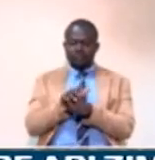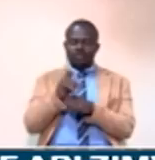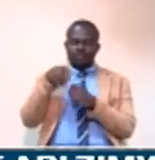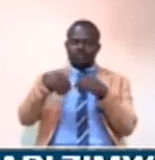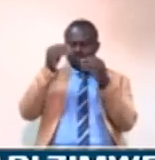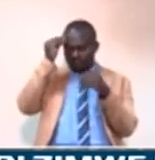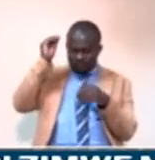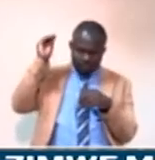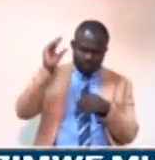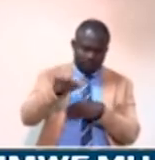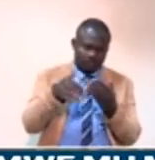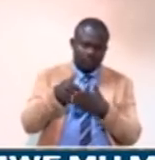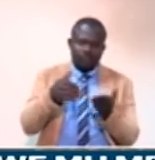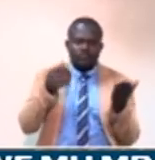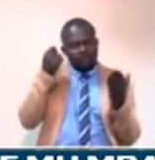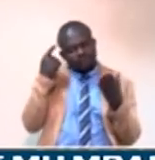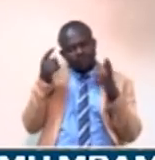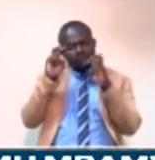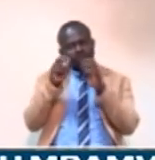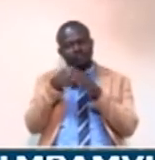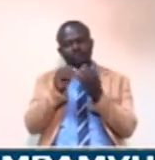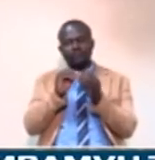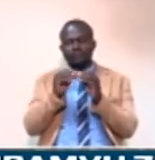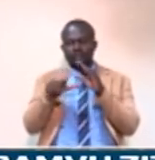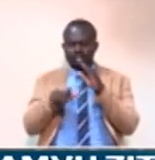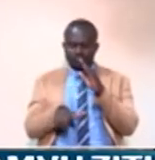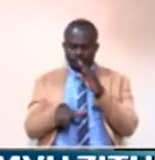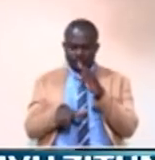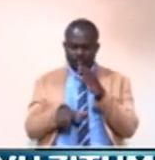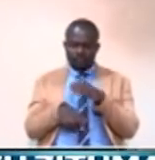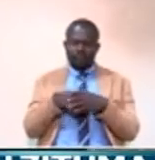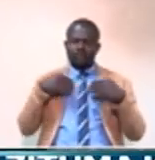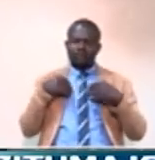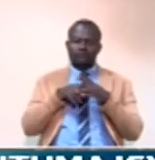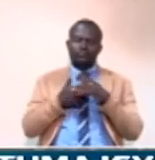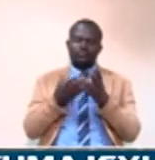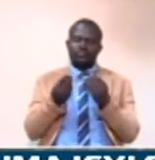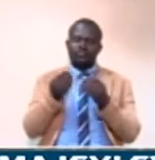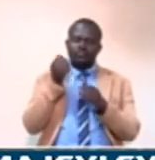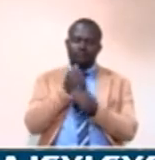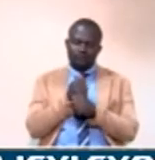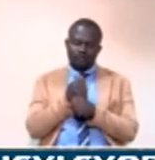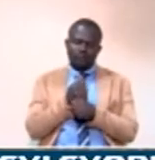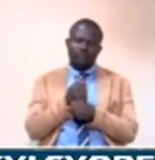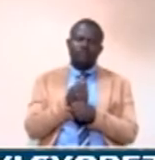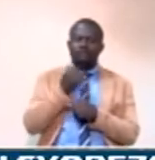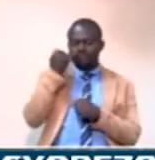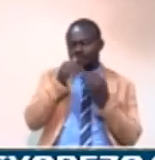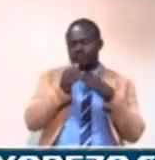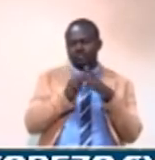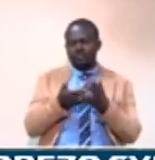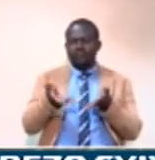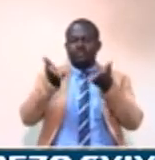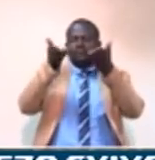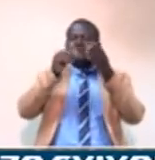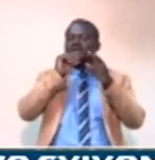message yo kumva ngo igihe imibare yari hasi ubuzima bwari butangiye koroha dukora, kwitangiye kuzamuka ni ukuvuga ngo hari